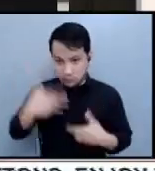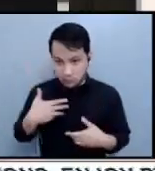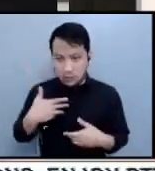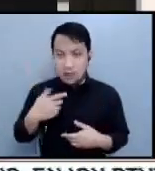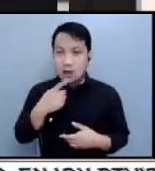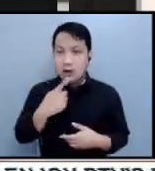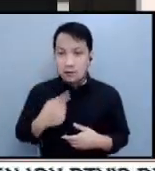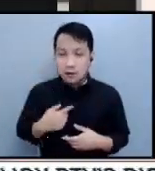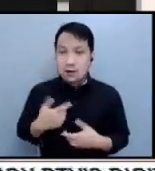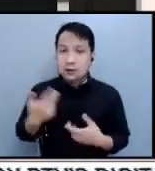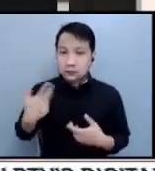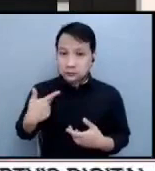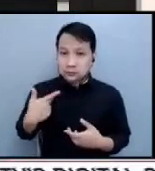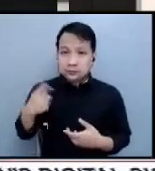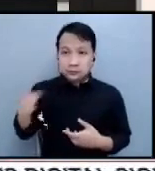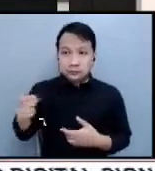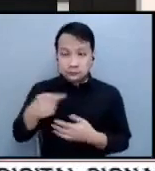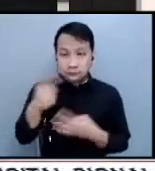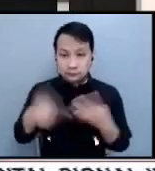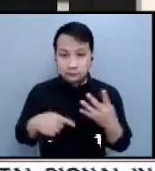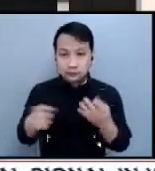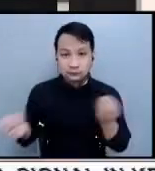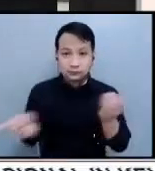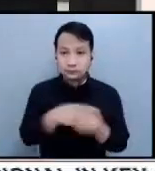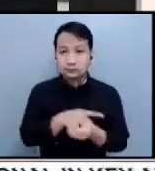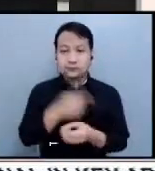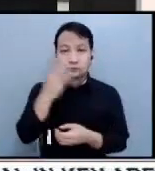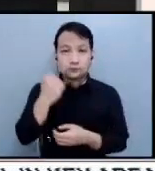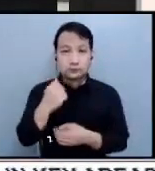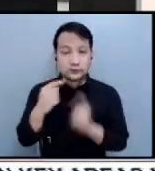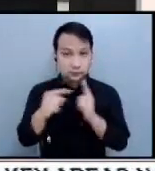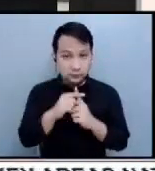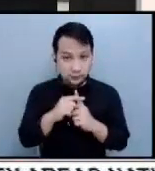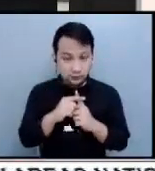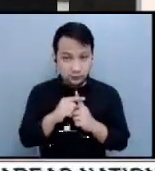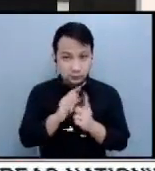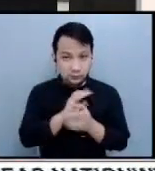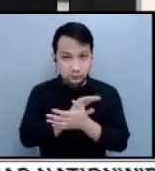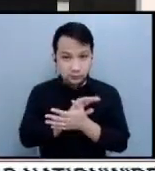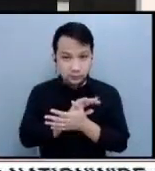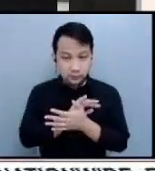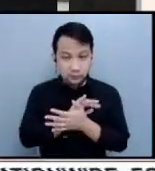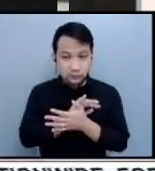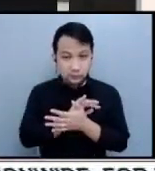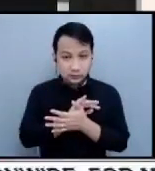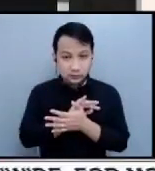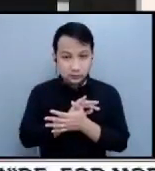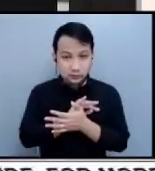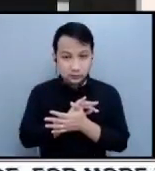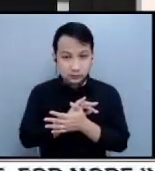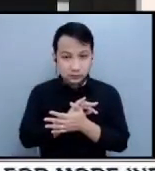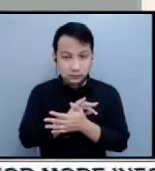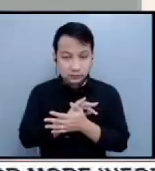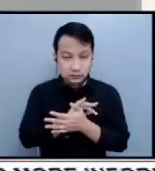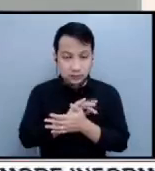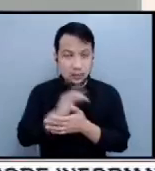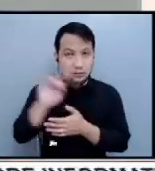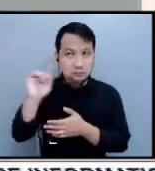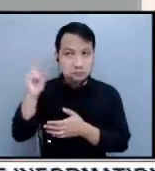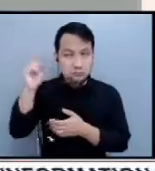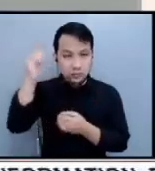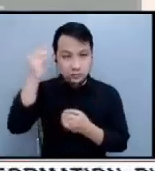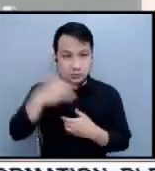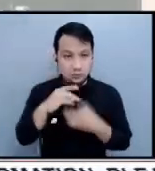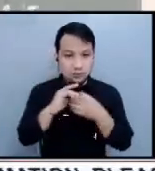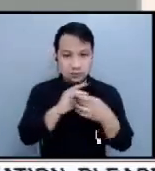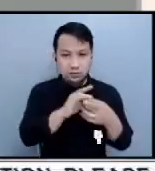na mayroon po sa kanilang terminate dahil po sila po ay positive? Merong ulat. We are coordinating with the Philippine